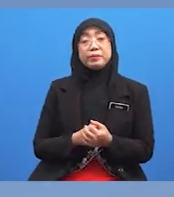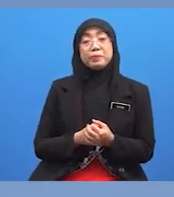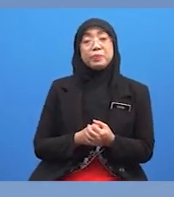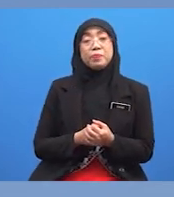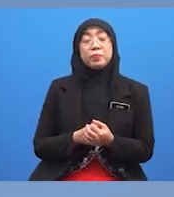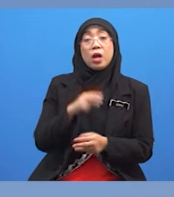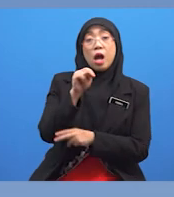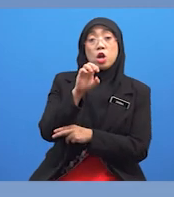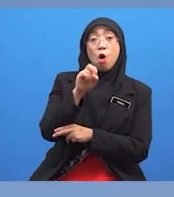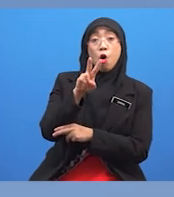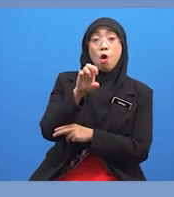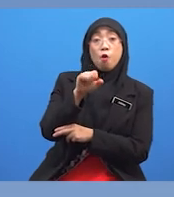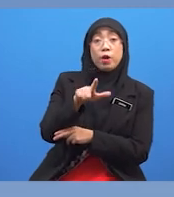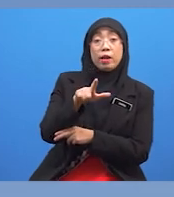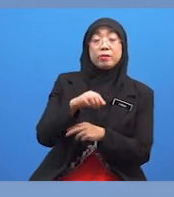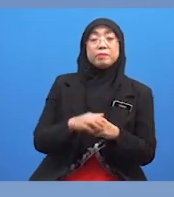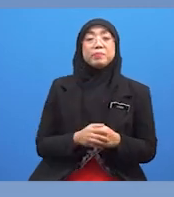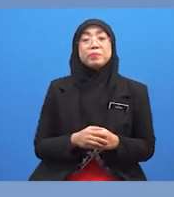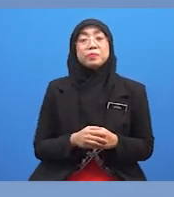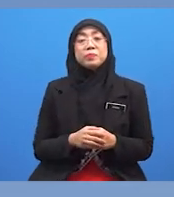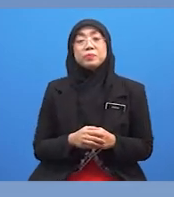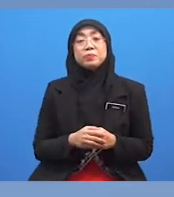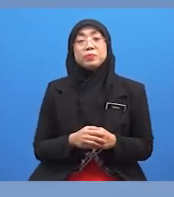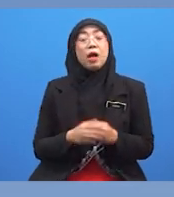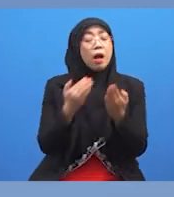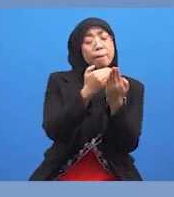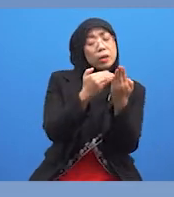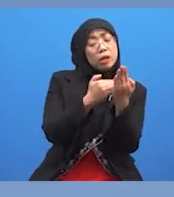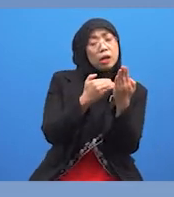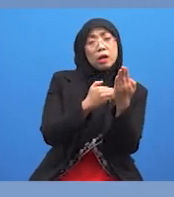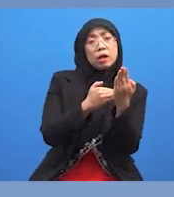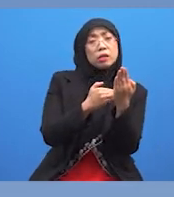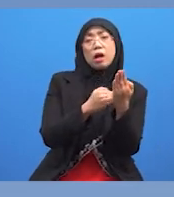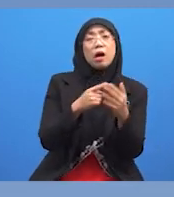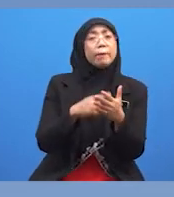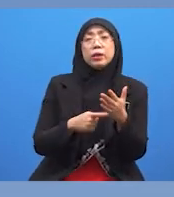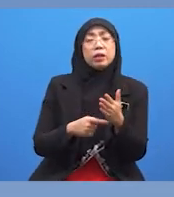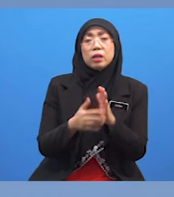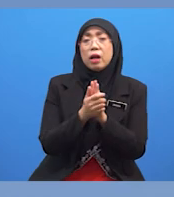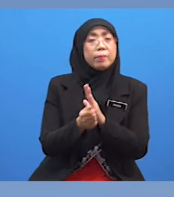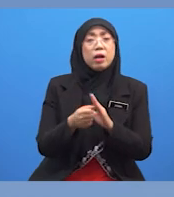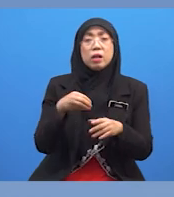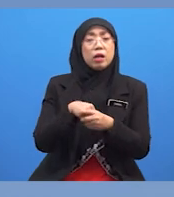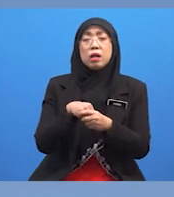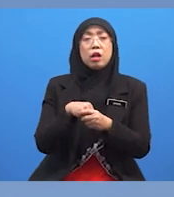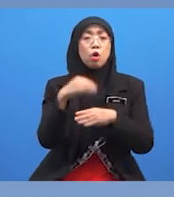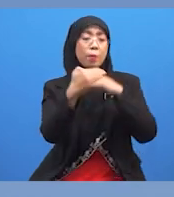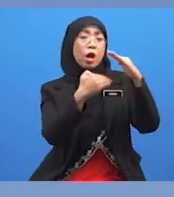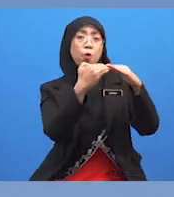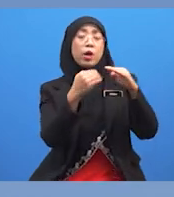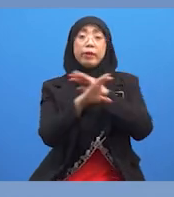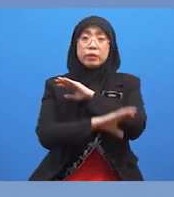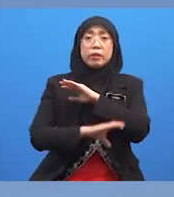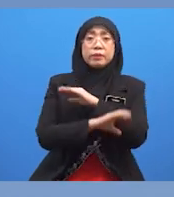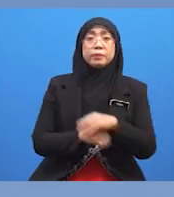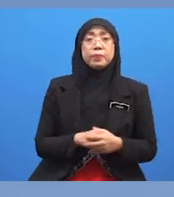Lumpur dalam sesuatu bidang yang mampu menyumbang kepada pembangunan negara.